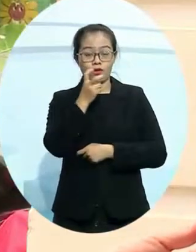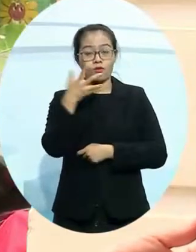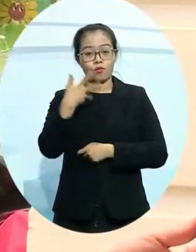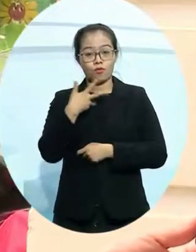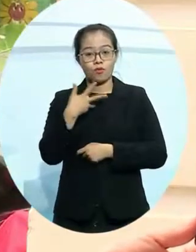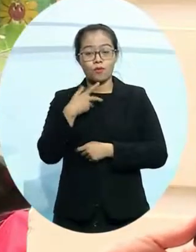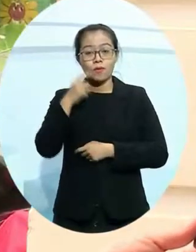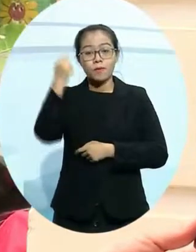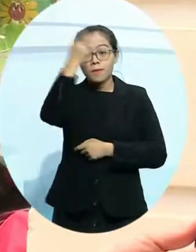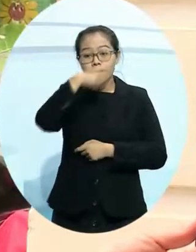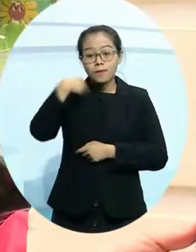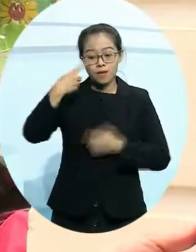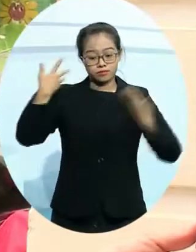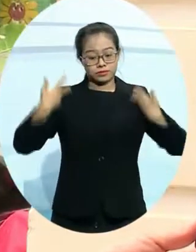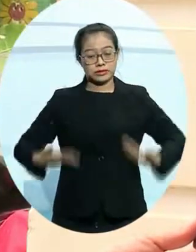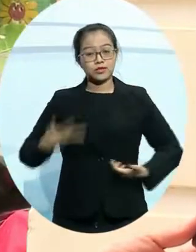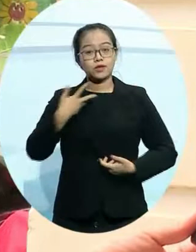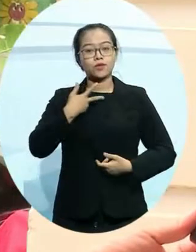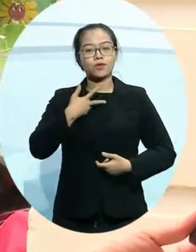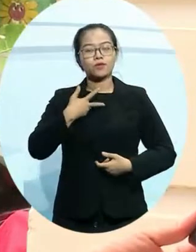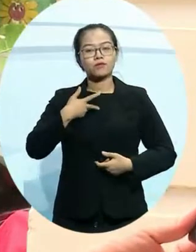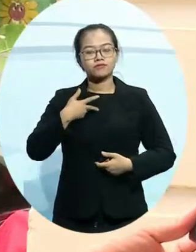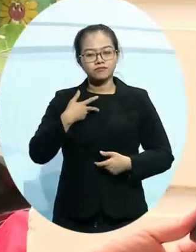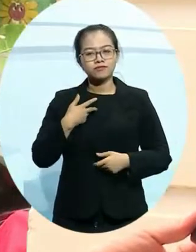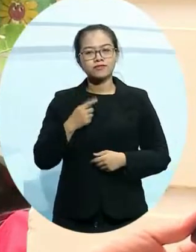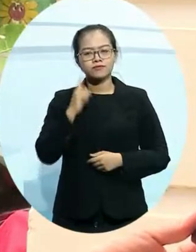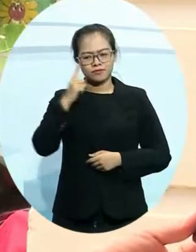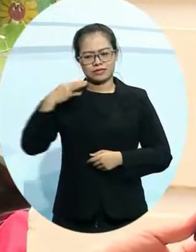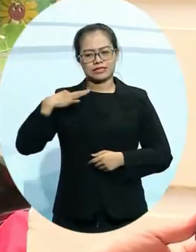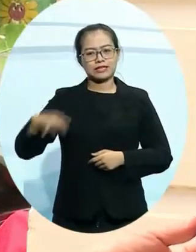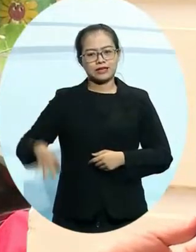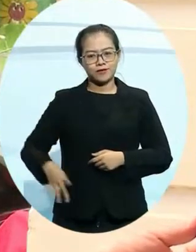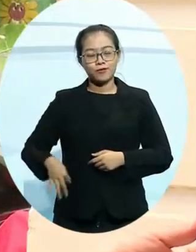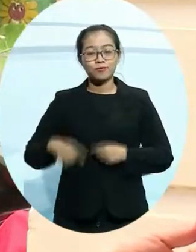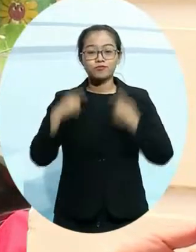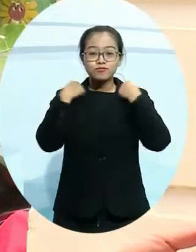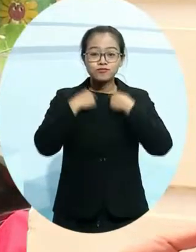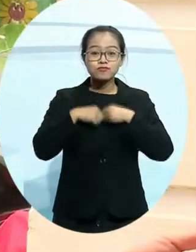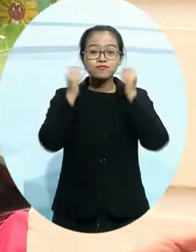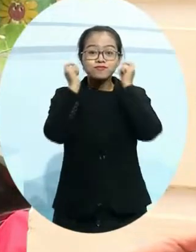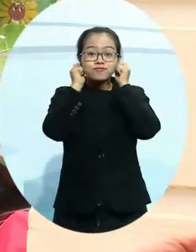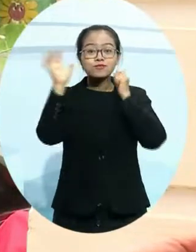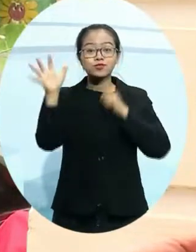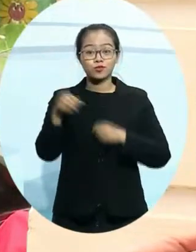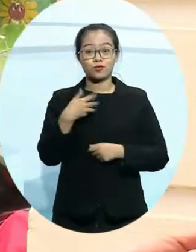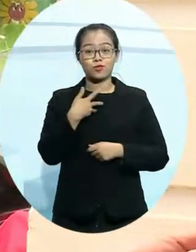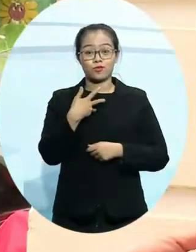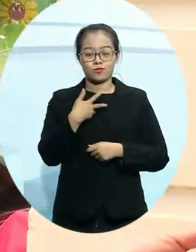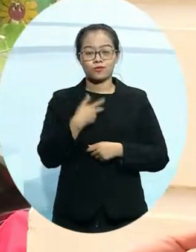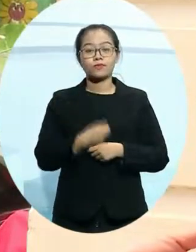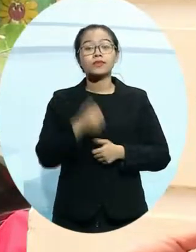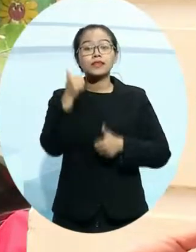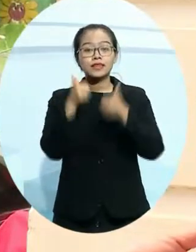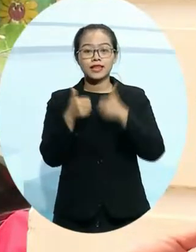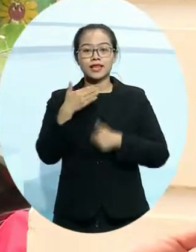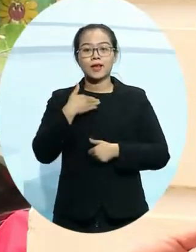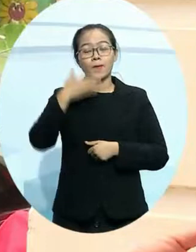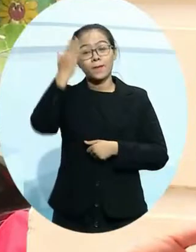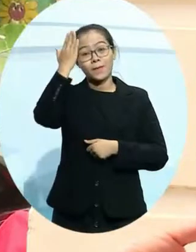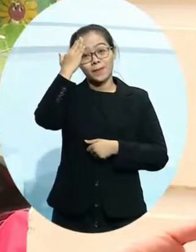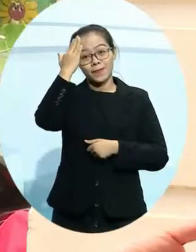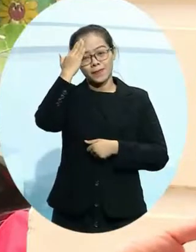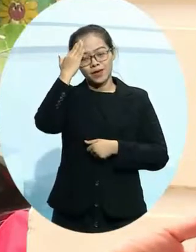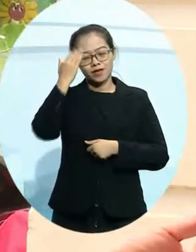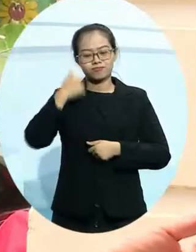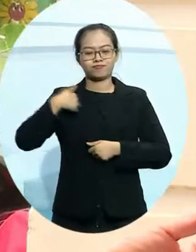mặt, dáng vẻ của chúng ta và tất nhiên nó sẽ qua những cái trang phục, những cái phụ kiện mà chúng ta sử dụng nữa. Nếu mà chúng ta biết tạo cho mình một cái